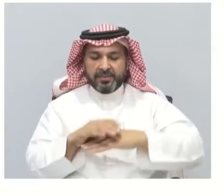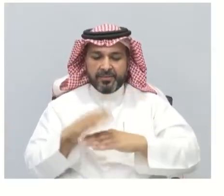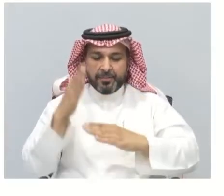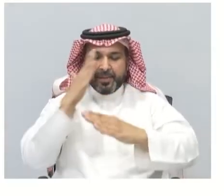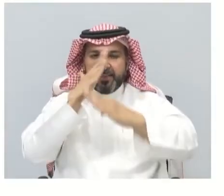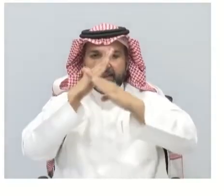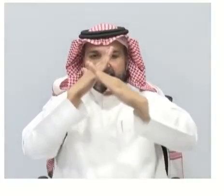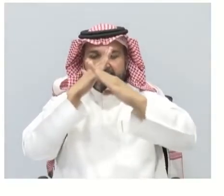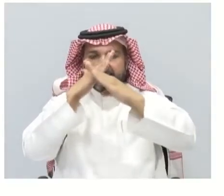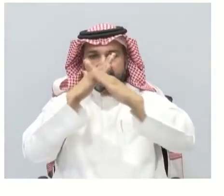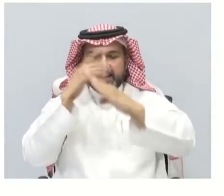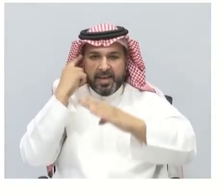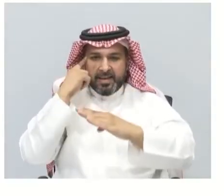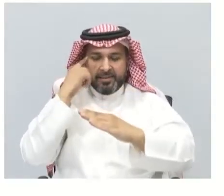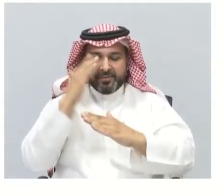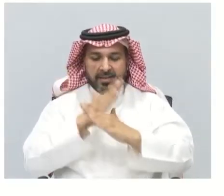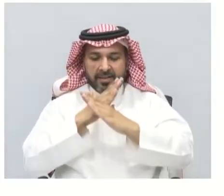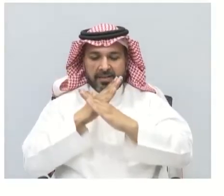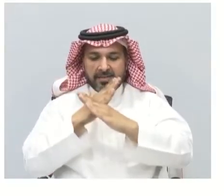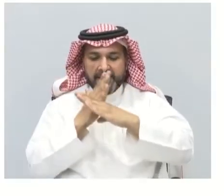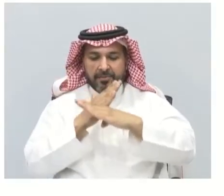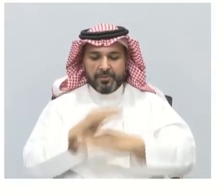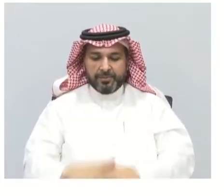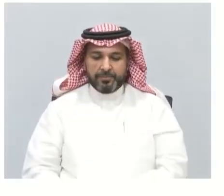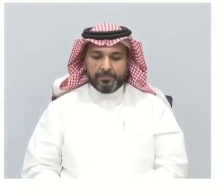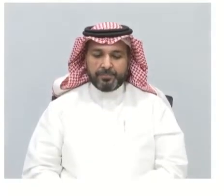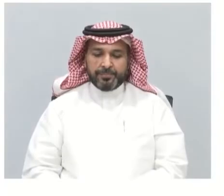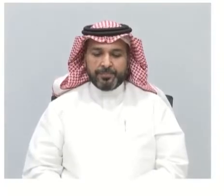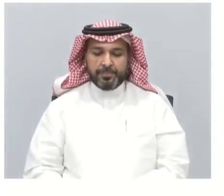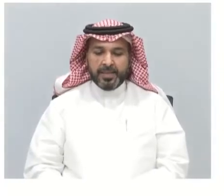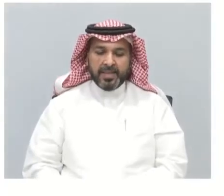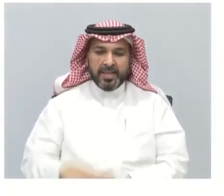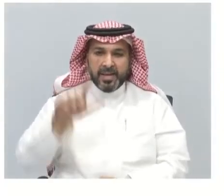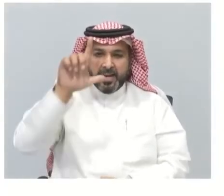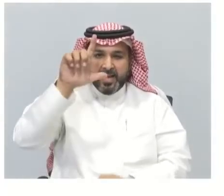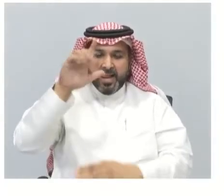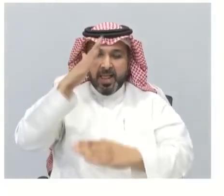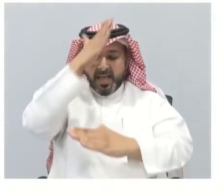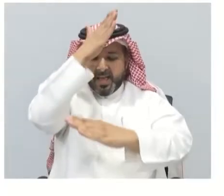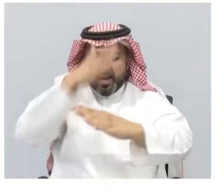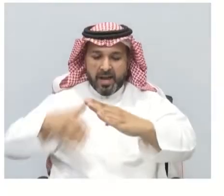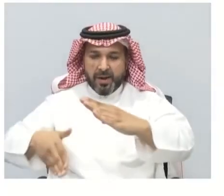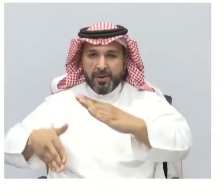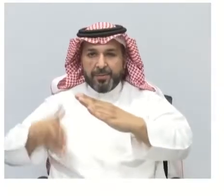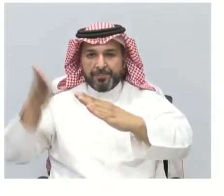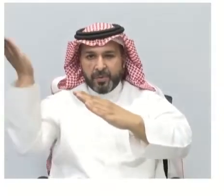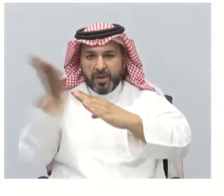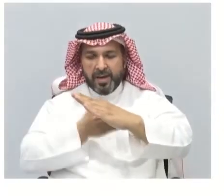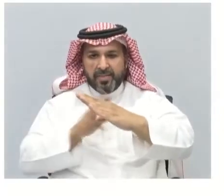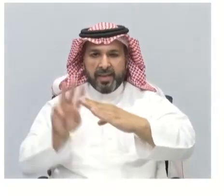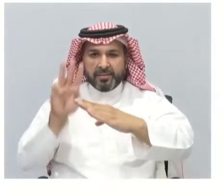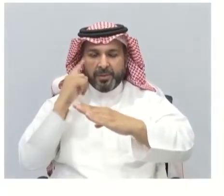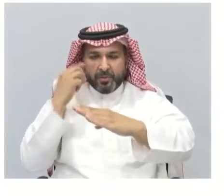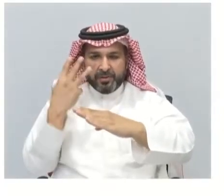وعمودي على القطعه المستقيمه او على المستقيم ماذا على المستقيم ال الان